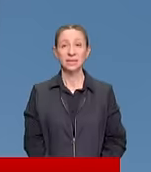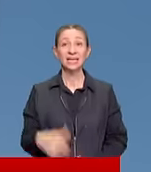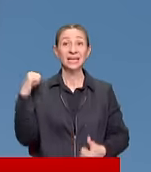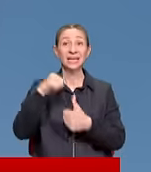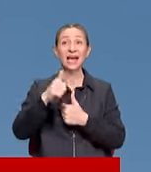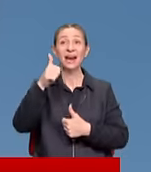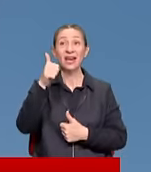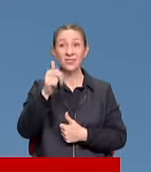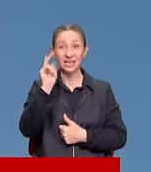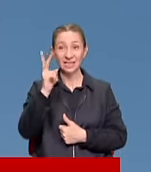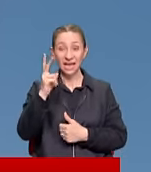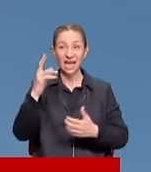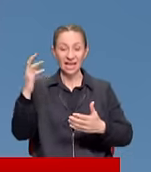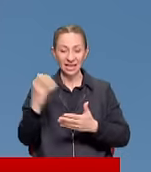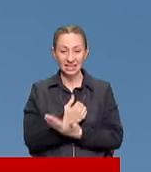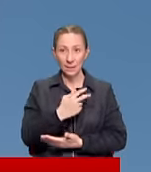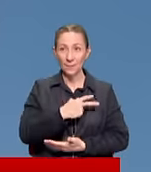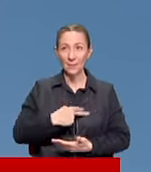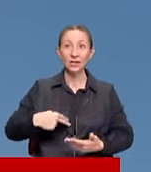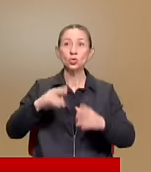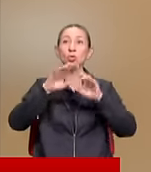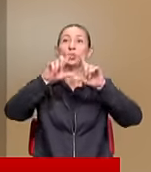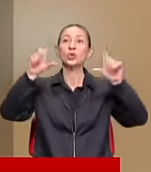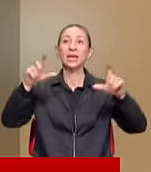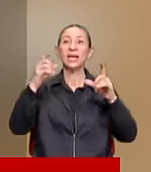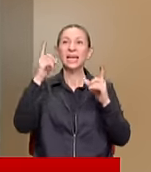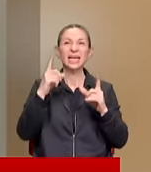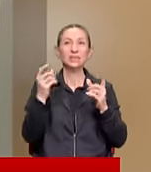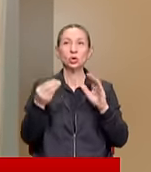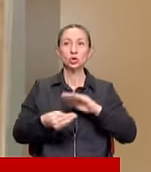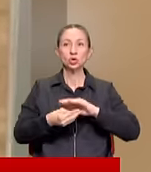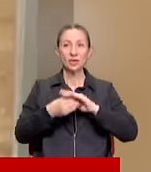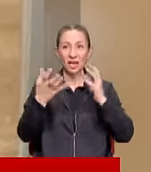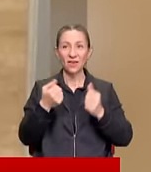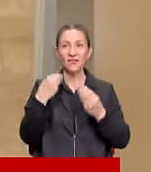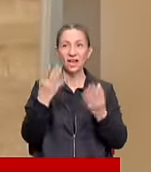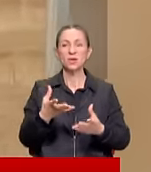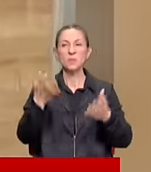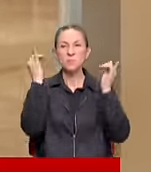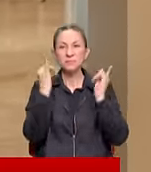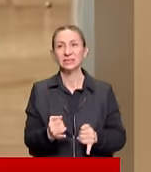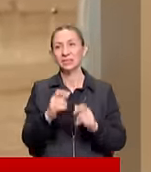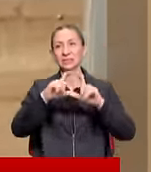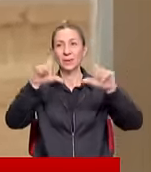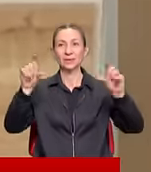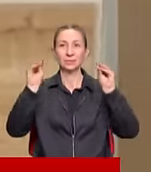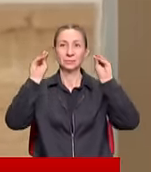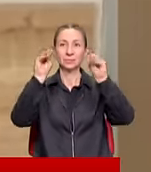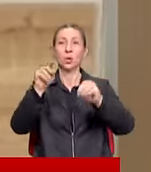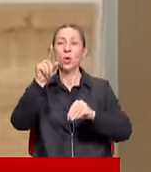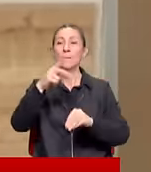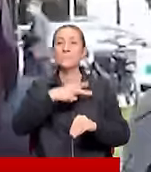Yeniden Refah Partililer ise kazandığı belediyelerin duvarına ilk iş rüşvet alanda veren de melundur tabelası astı.